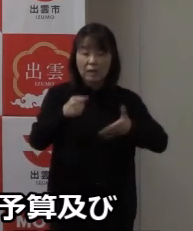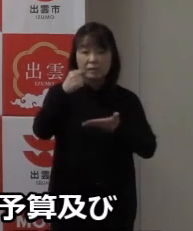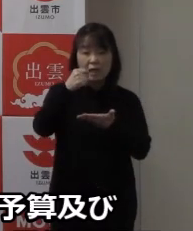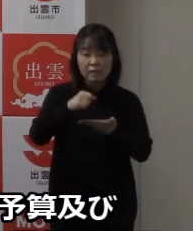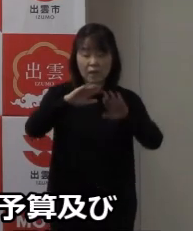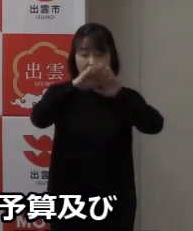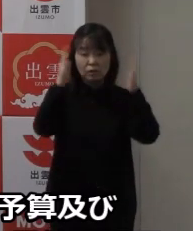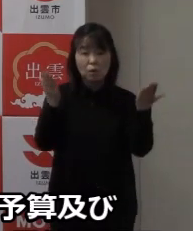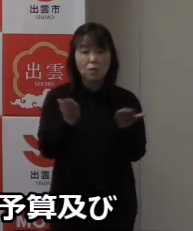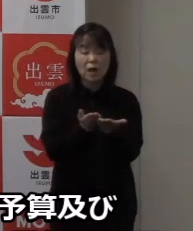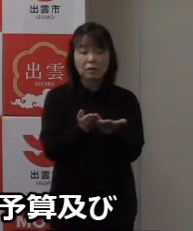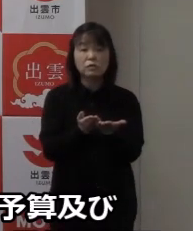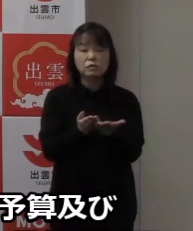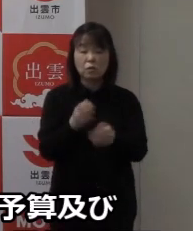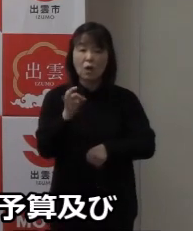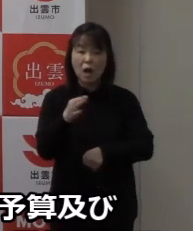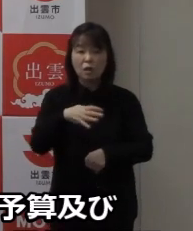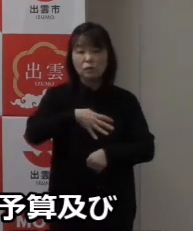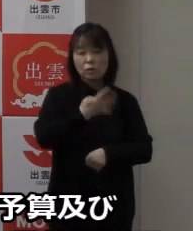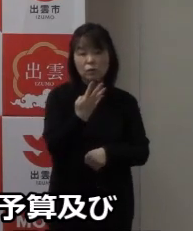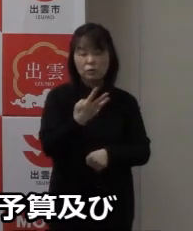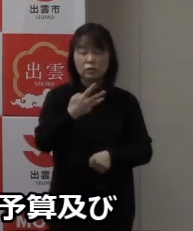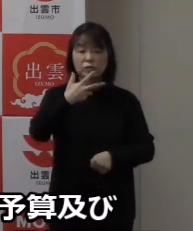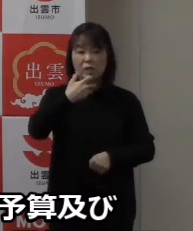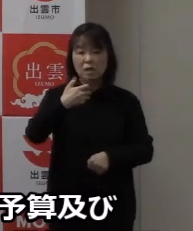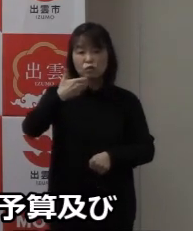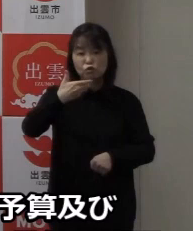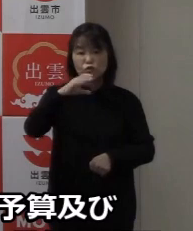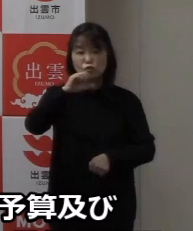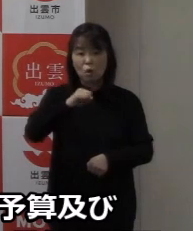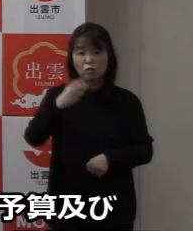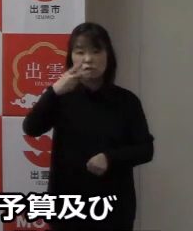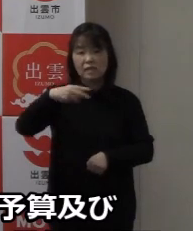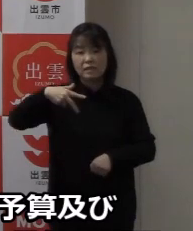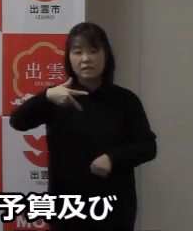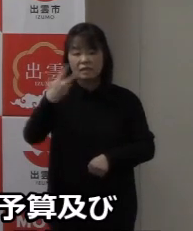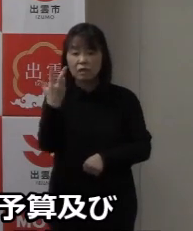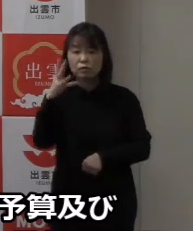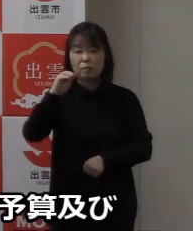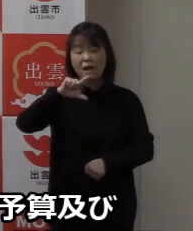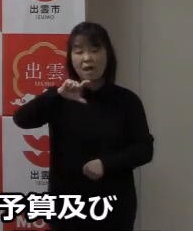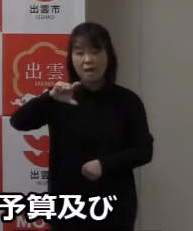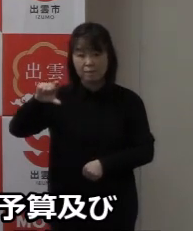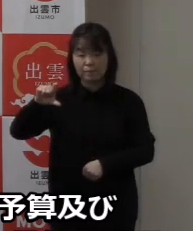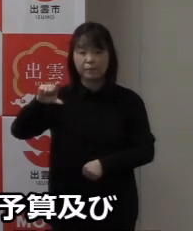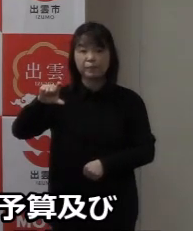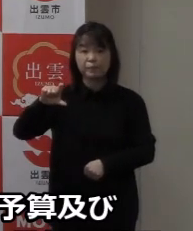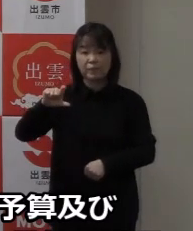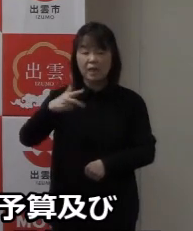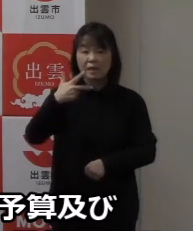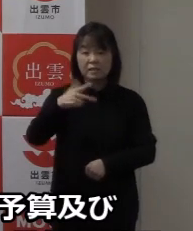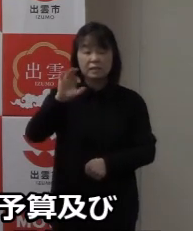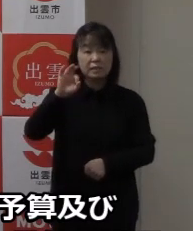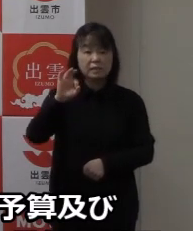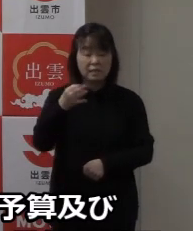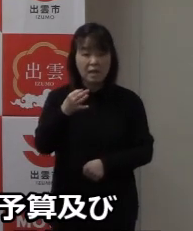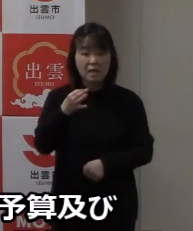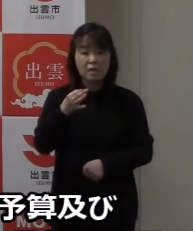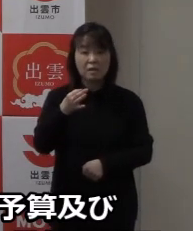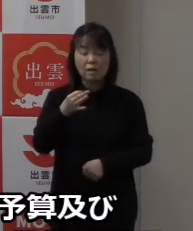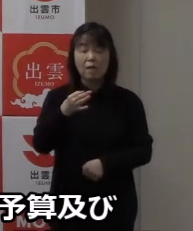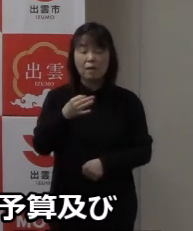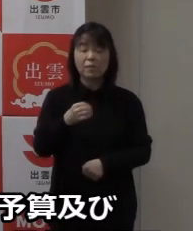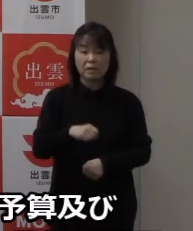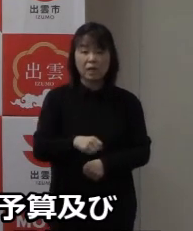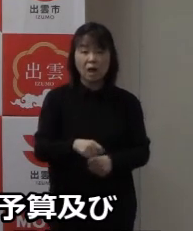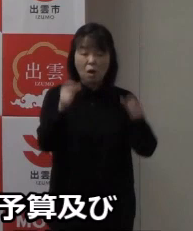が479億2400万円となります。市税につきましては個人、また法